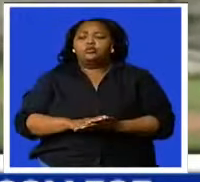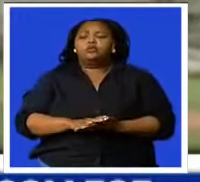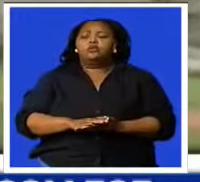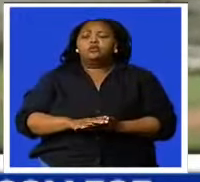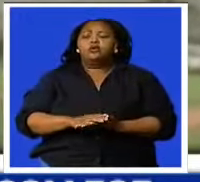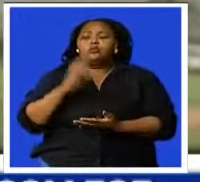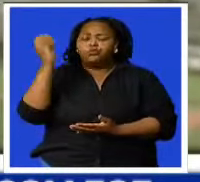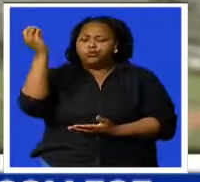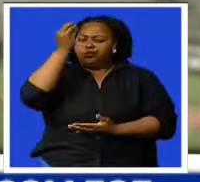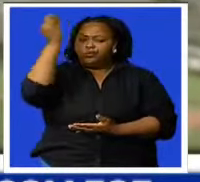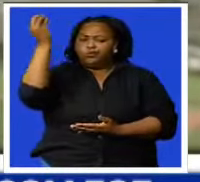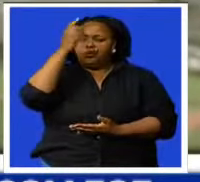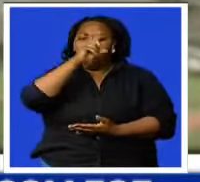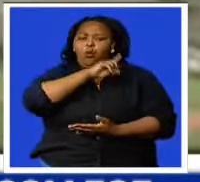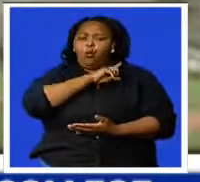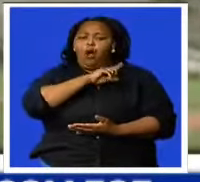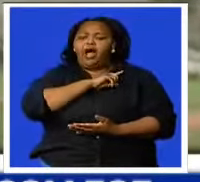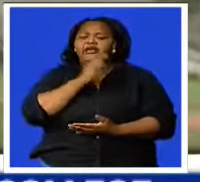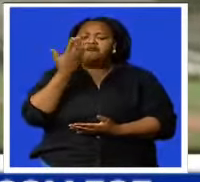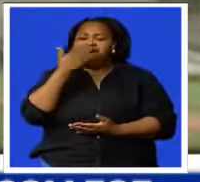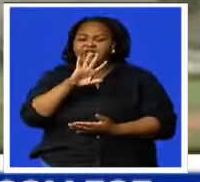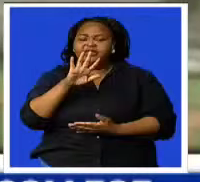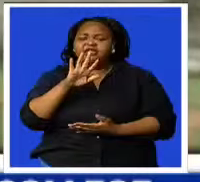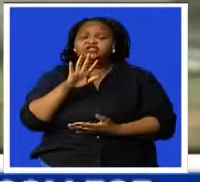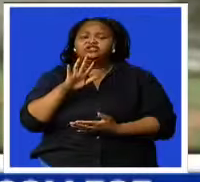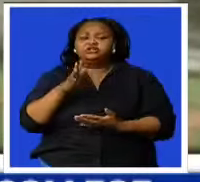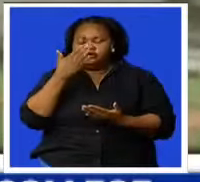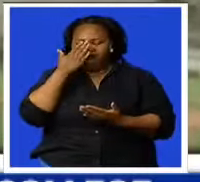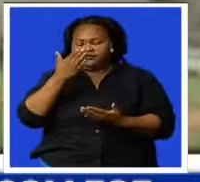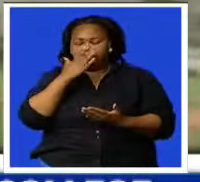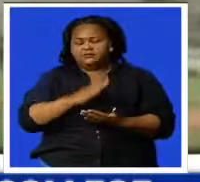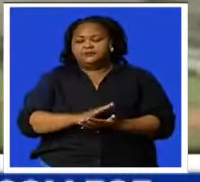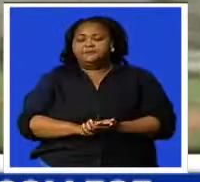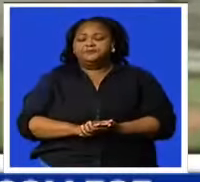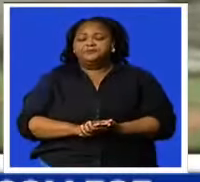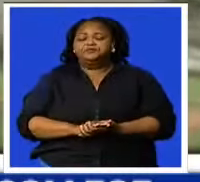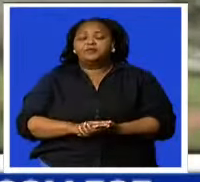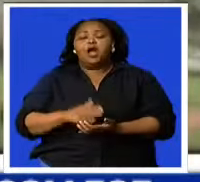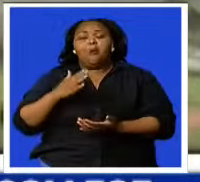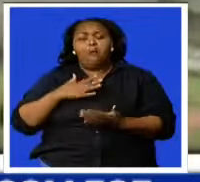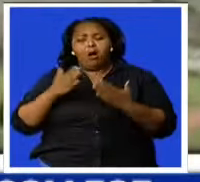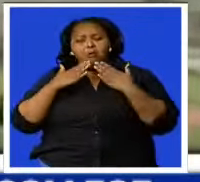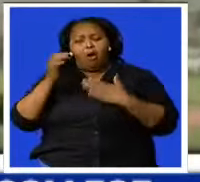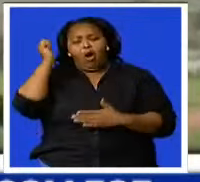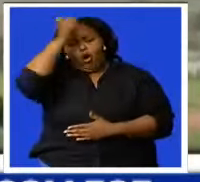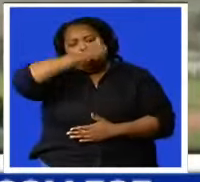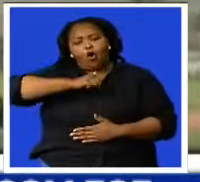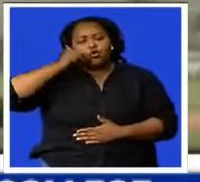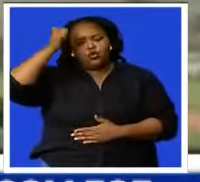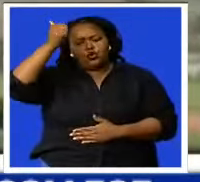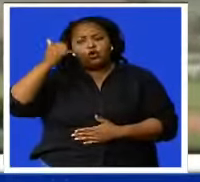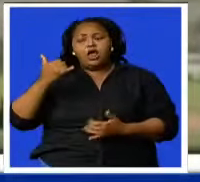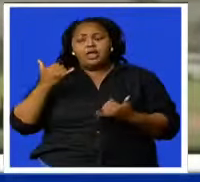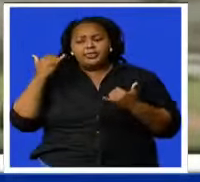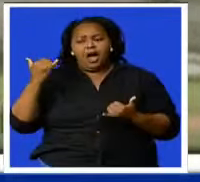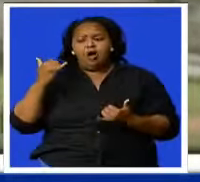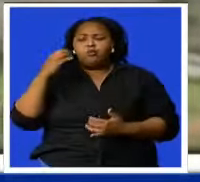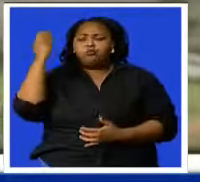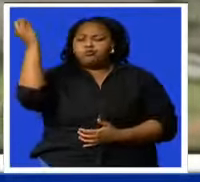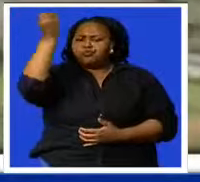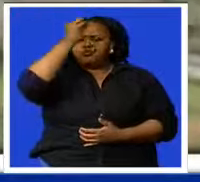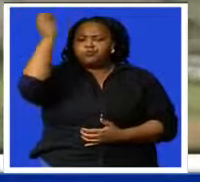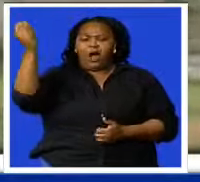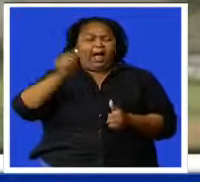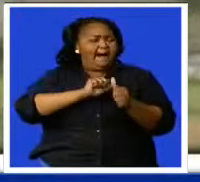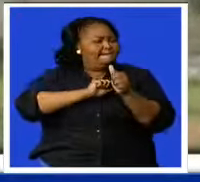kubonga umdali lo wenze konke namhla ukuthi ngigcine nami ngiphumelele, gcine ngibitiwe njengomntwana wokuhlule bonke ngkhane outstanding